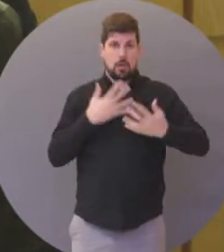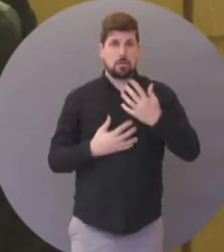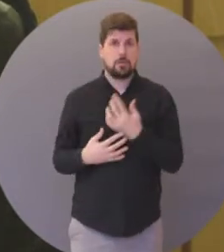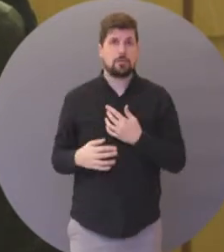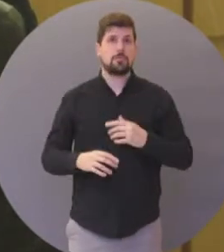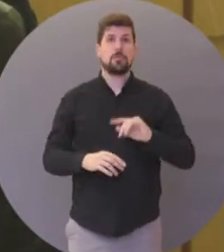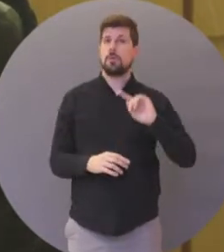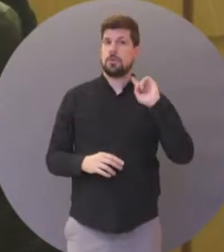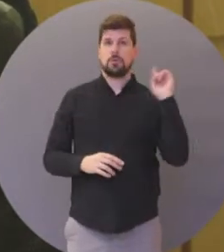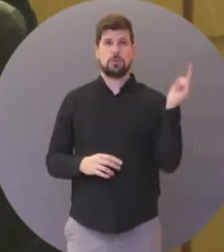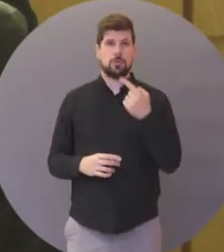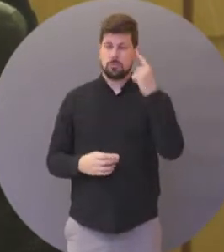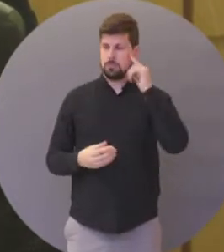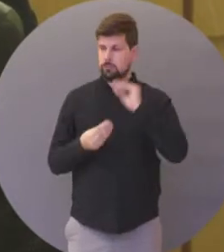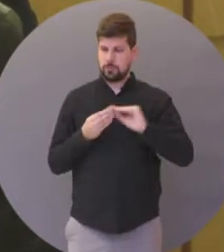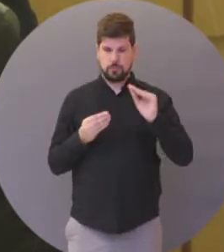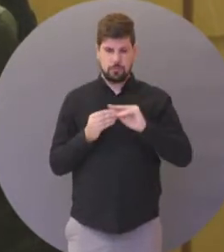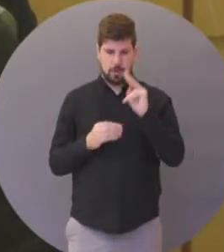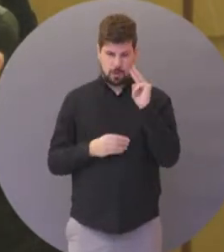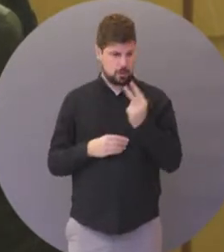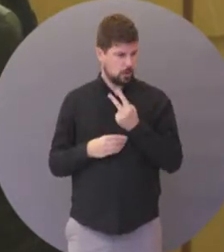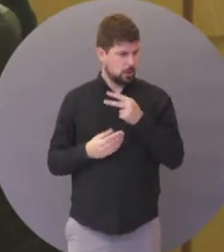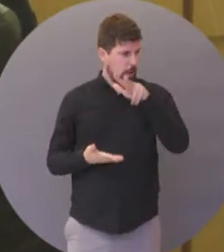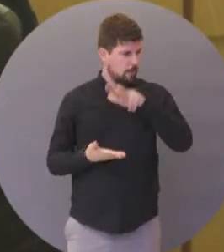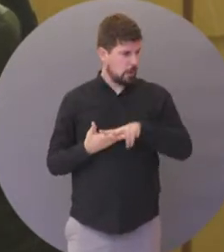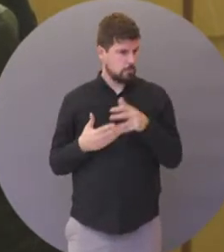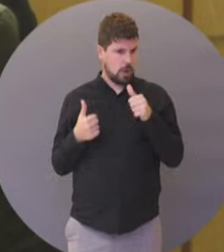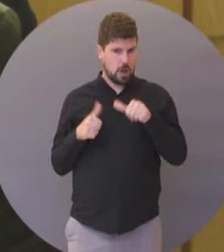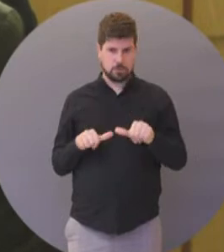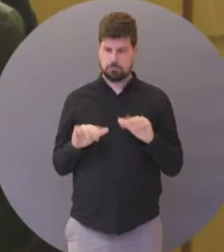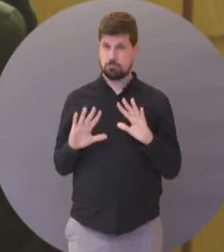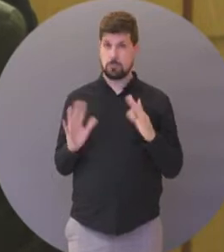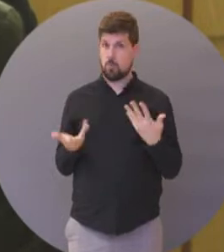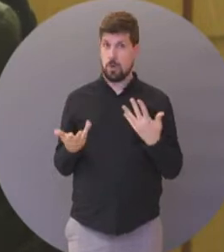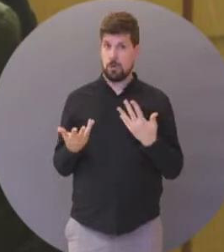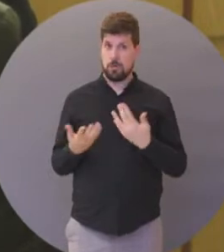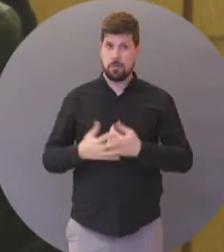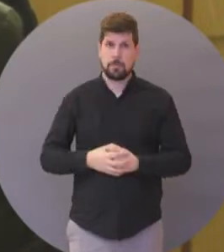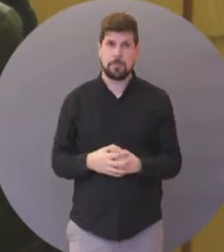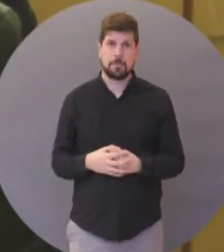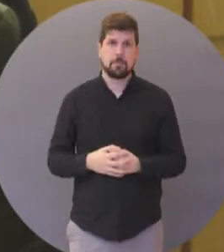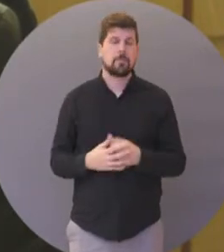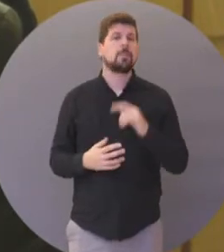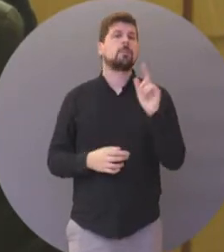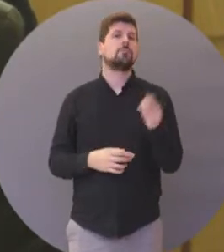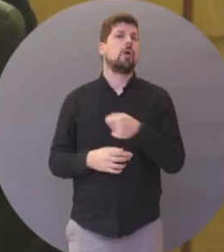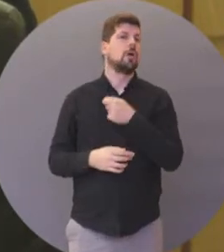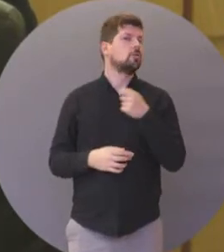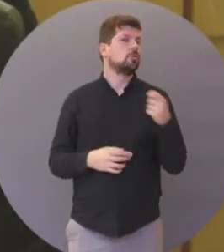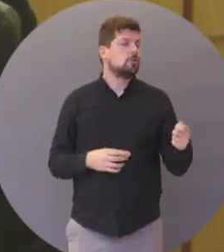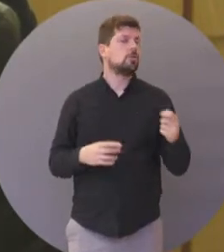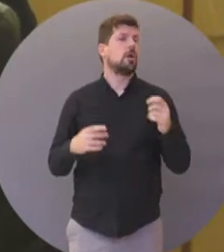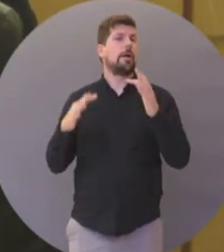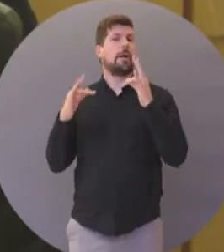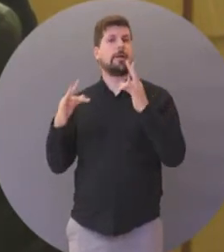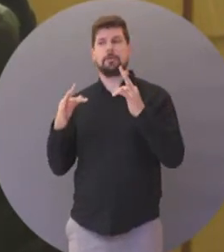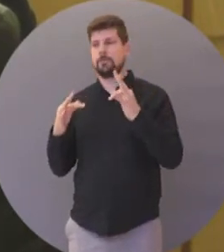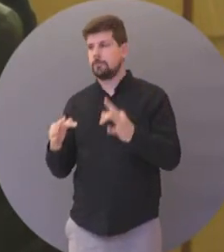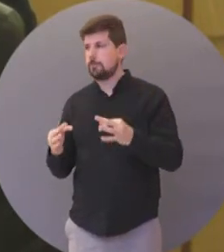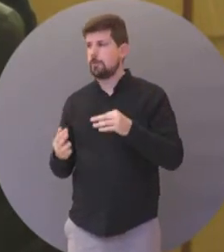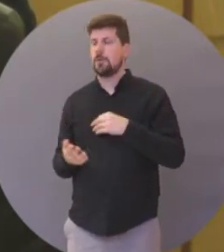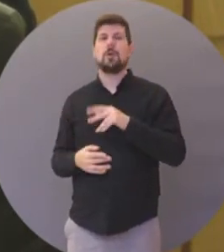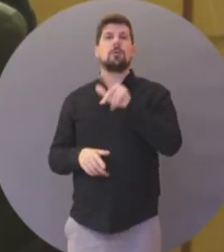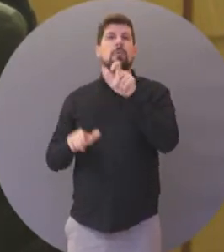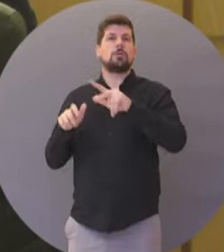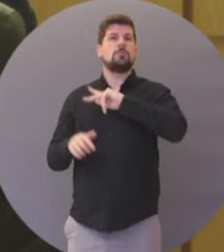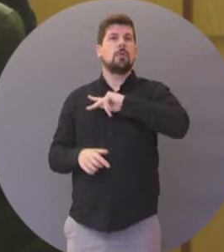plutôt comment ils vont faire pour pouvoir rester dans leur logement indépendamment de la question de la qualité de gestion des bailleurs